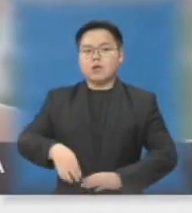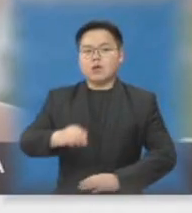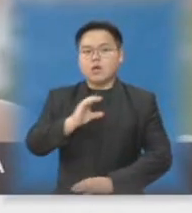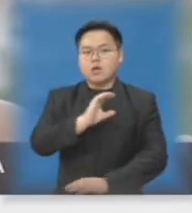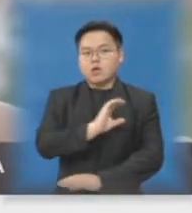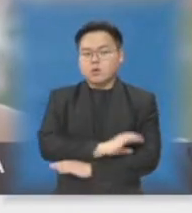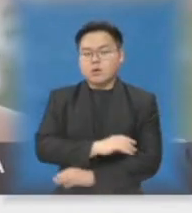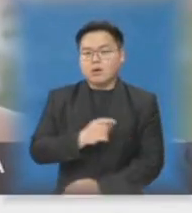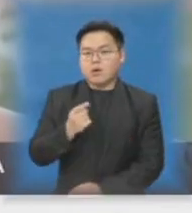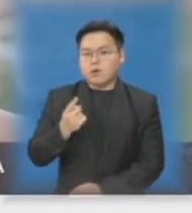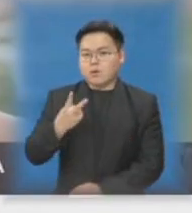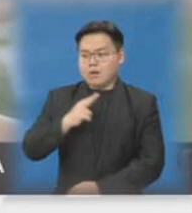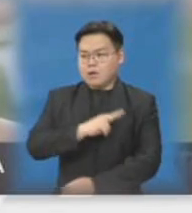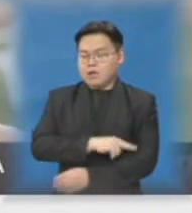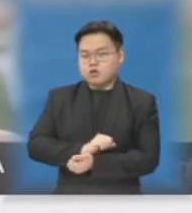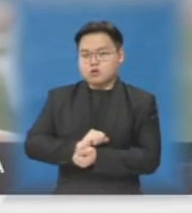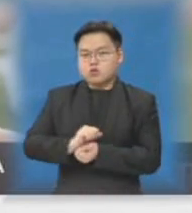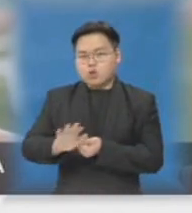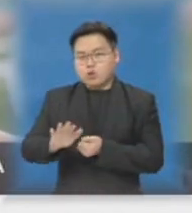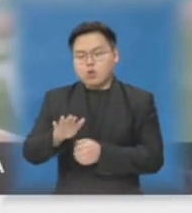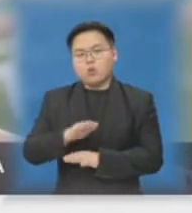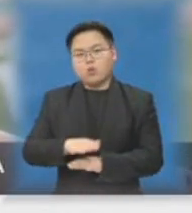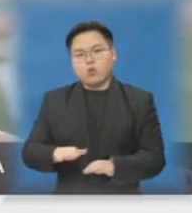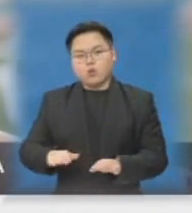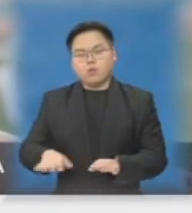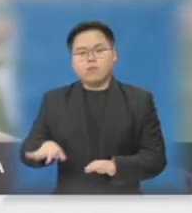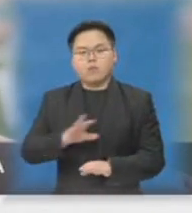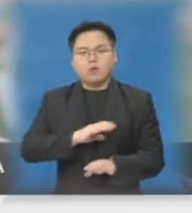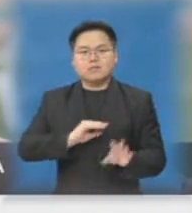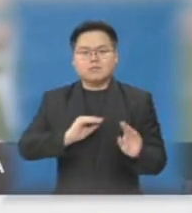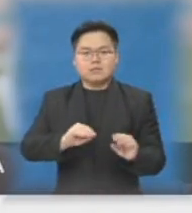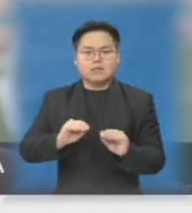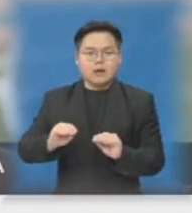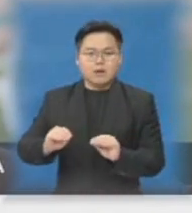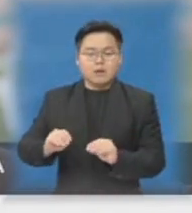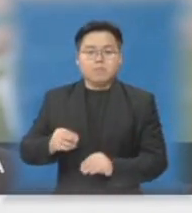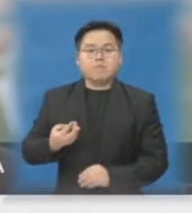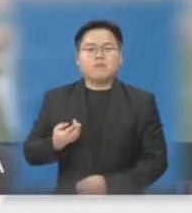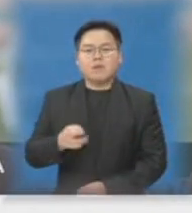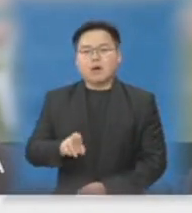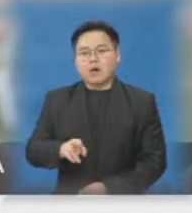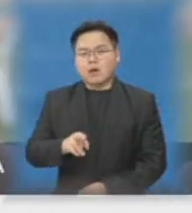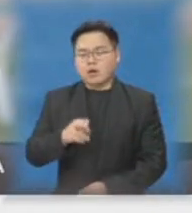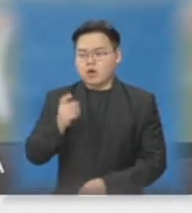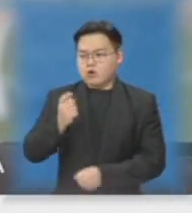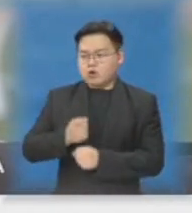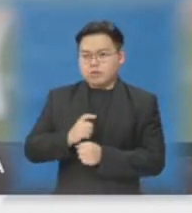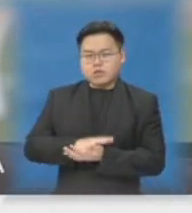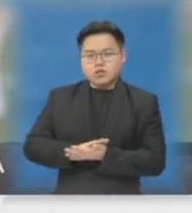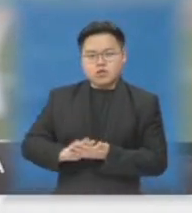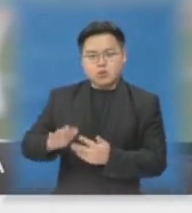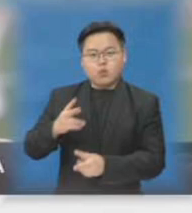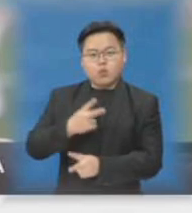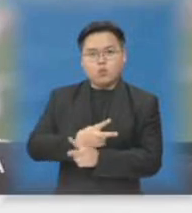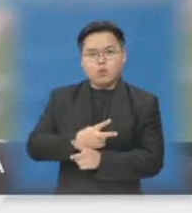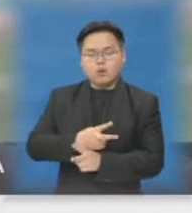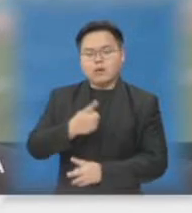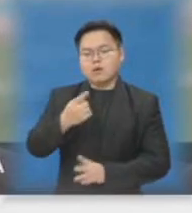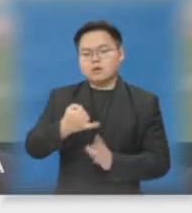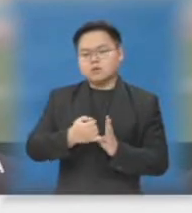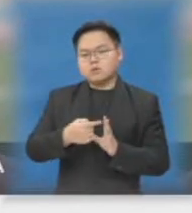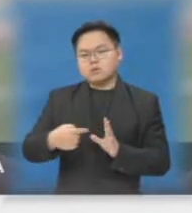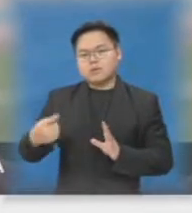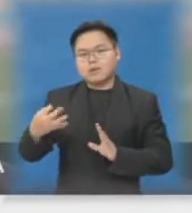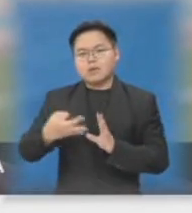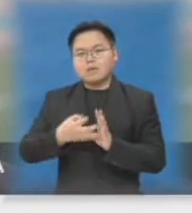ангийн төгсөх ангийн оюутнуудын дунд явуулж байна. Жишээ нь одоо энэ хөдөлмөрийн шинэ хуулиар 16-аас 18 насны